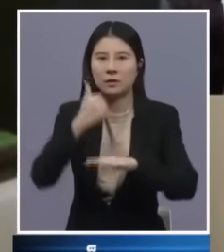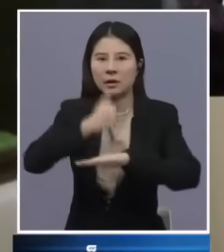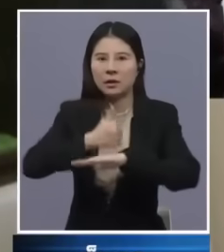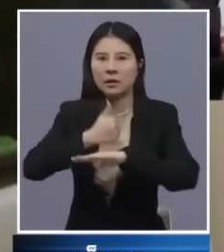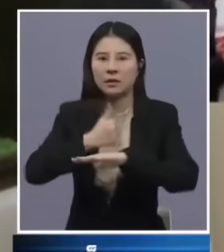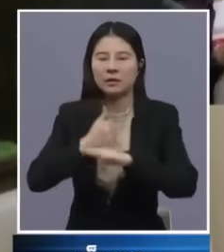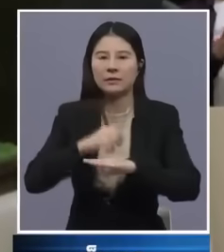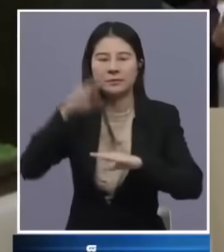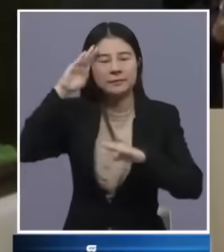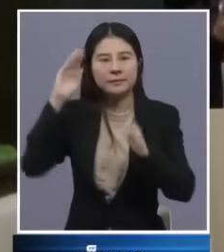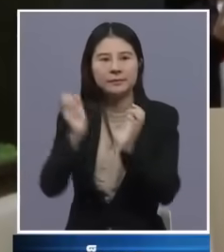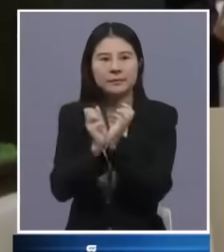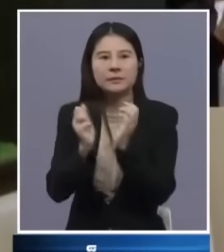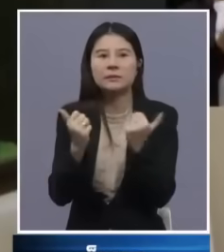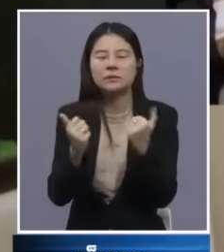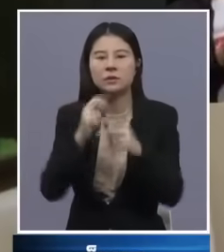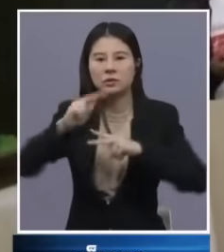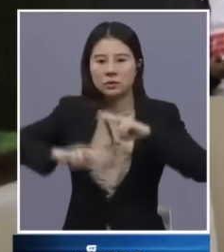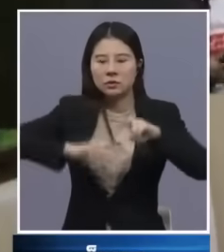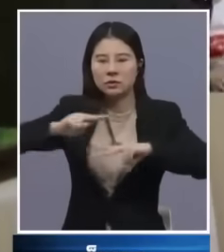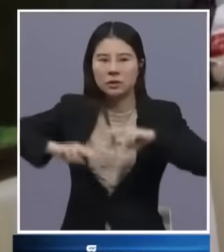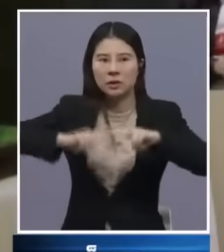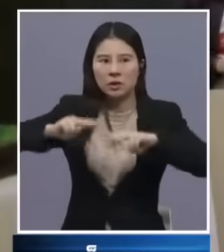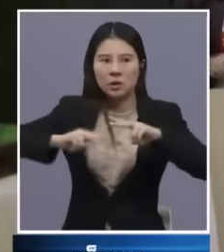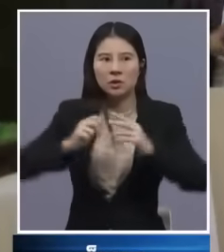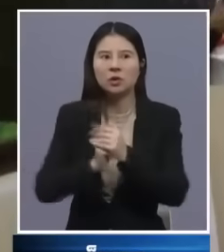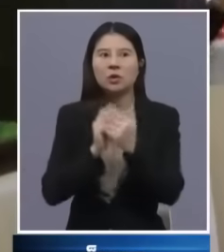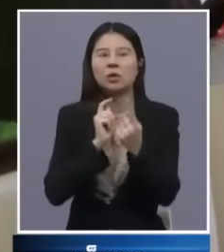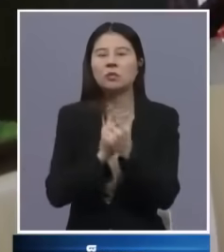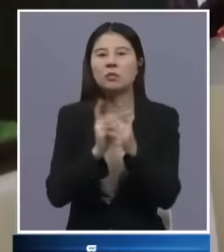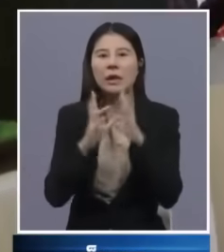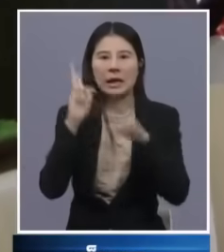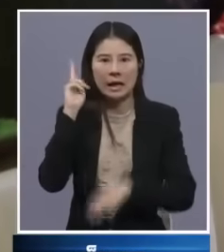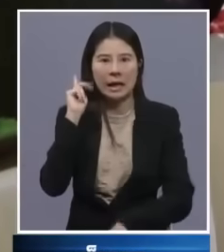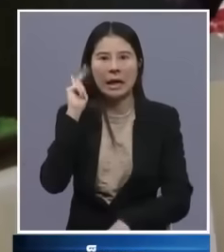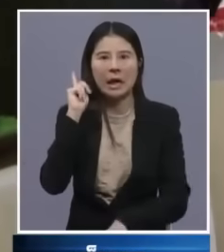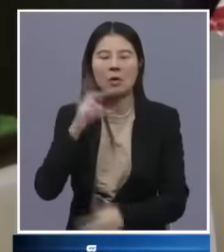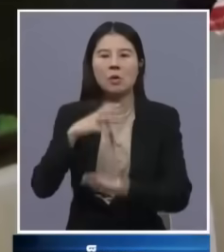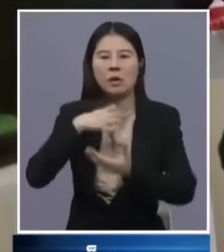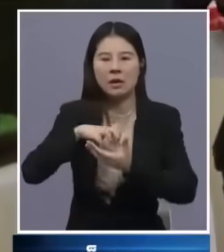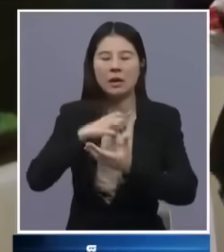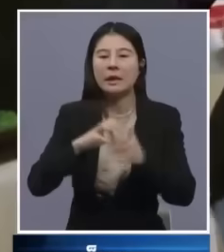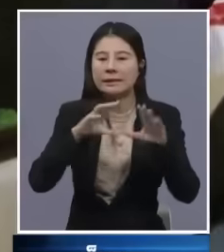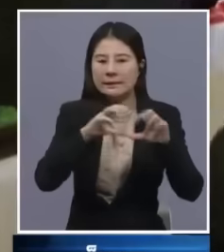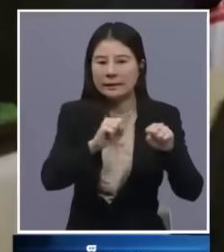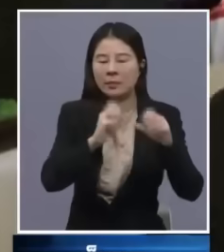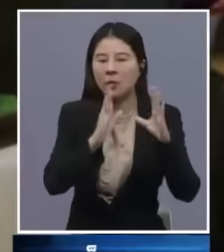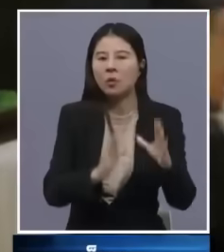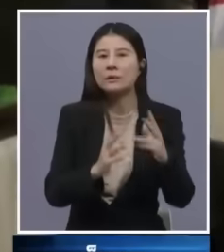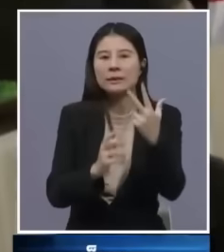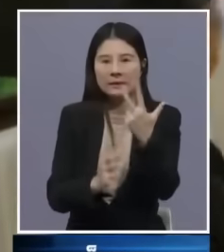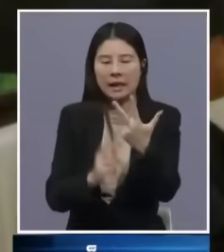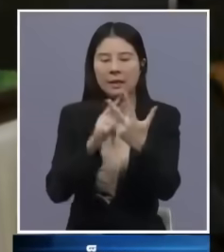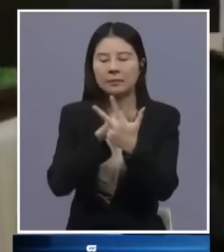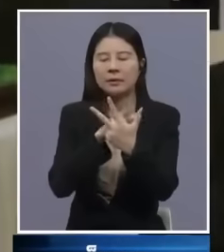ภาค1นะคะเดินทางมาที่สภ.สันคบุรีร่วมกันแถลงข่าวจับกลุ่มคนร้ายได้3คนนั่นก็คือนายไตรภพอ